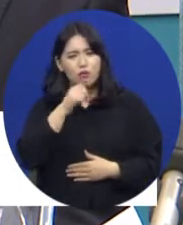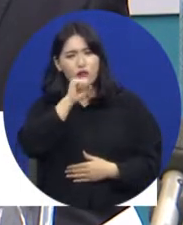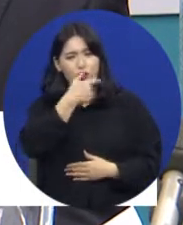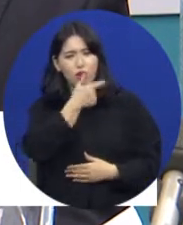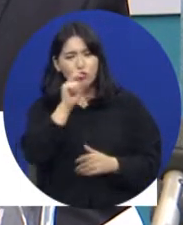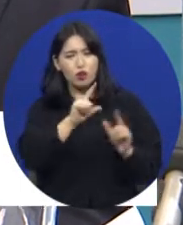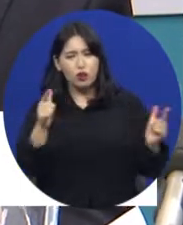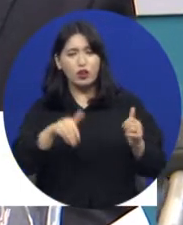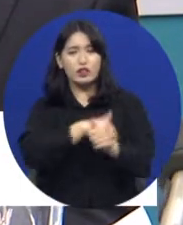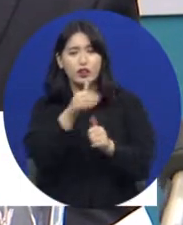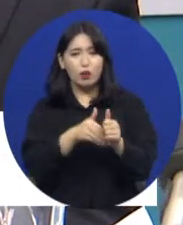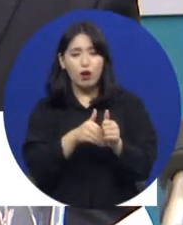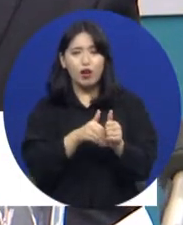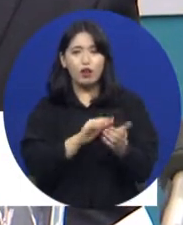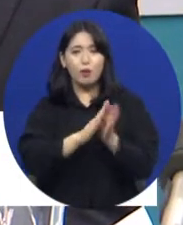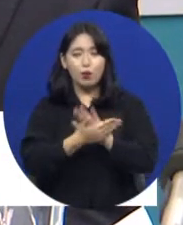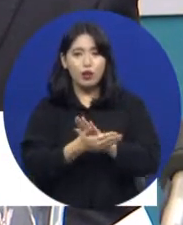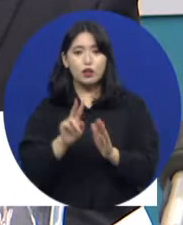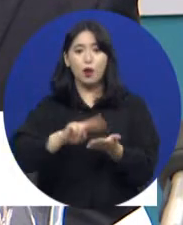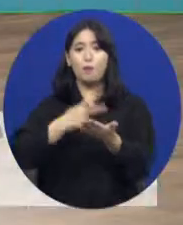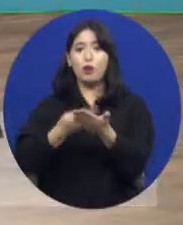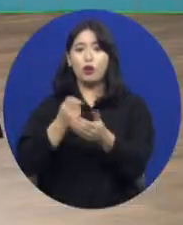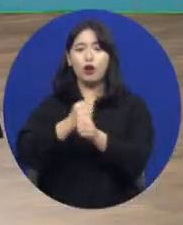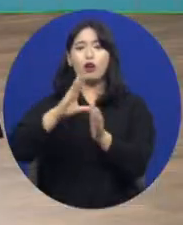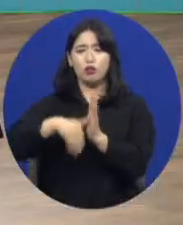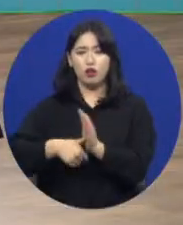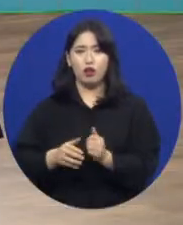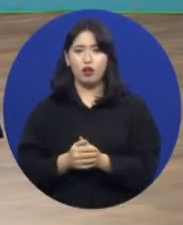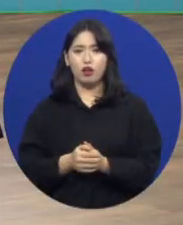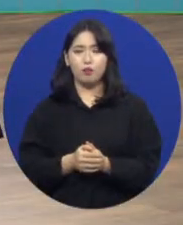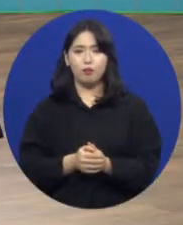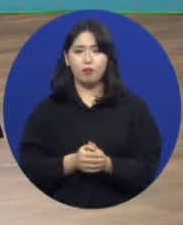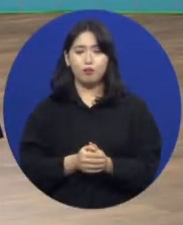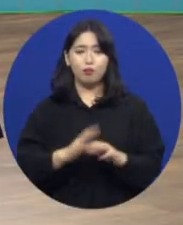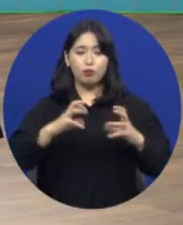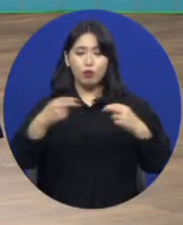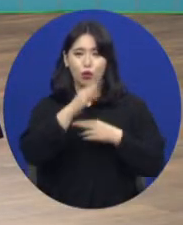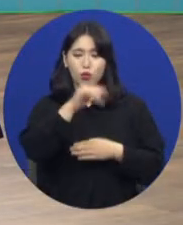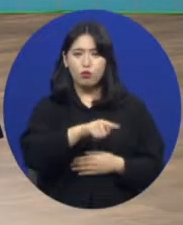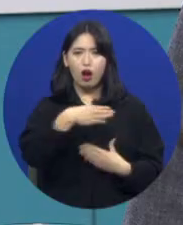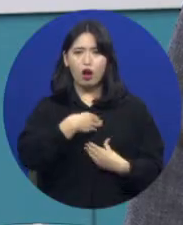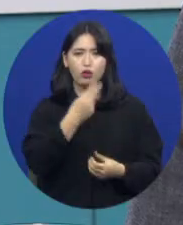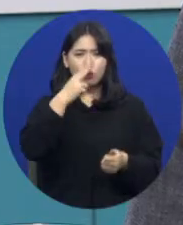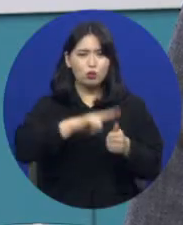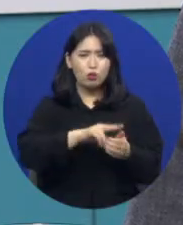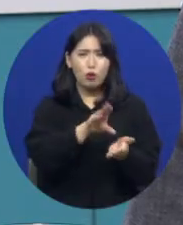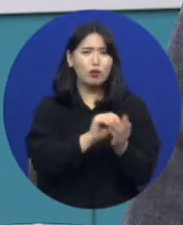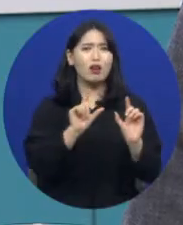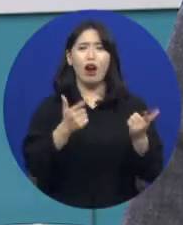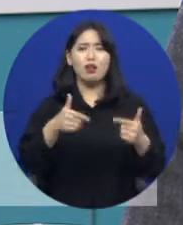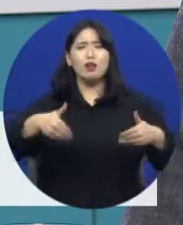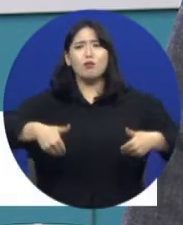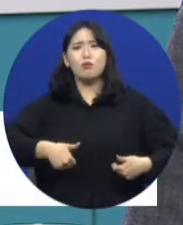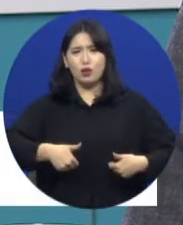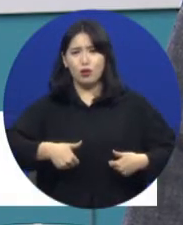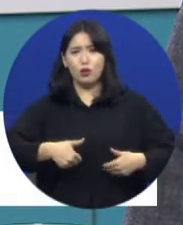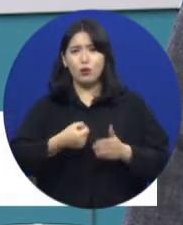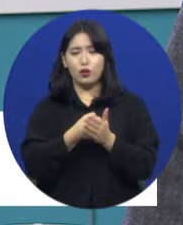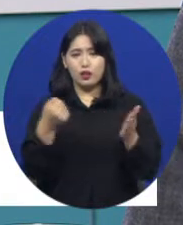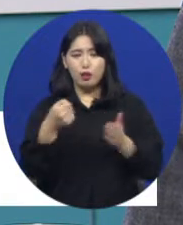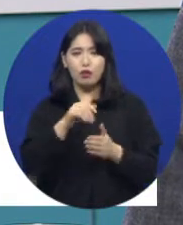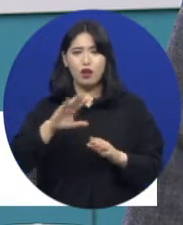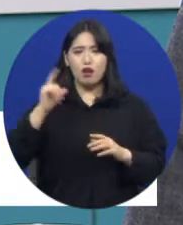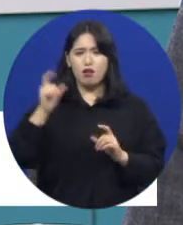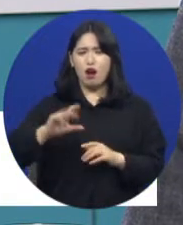없다든가 여러가지 상황이 변해서 변경할 때 국토부는 안전은 도전 과제가 아닌 필수 확보 요소 라며 강풍이 나